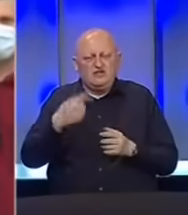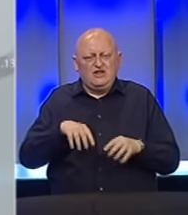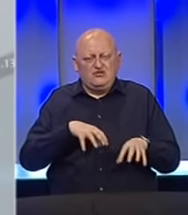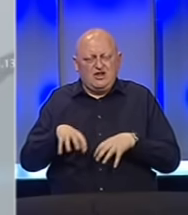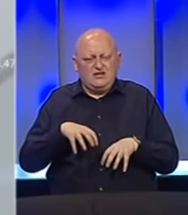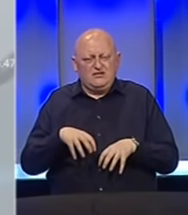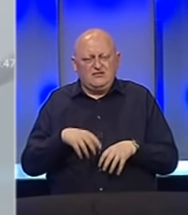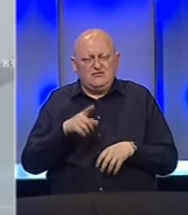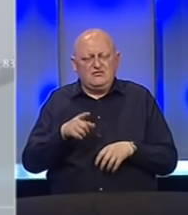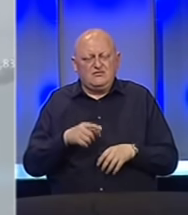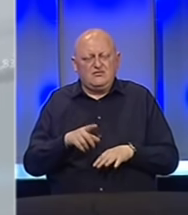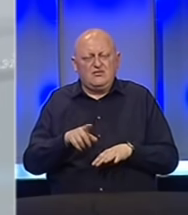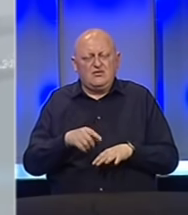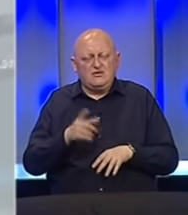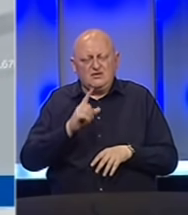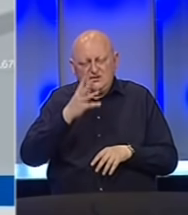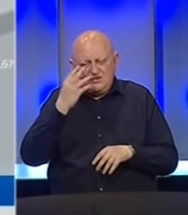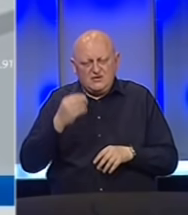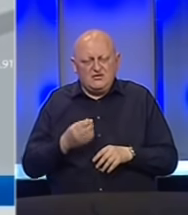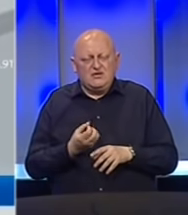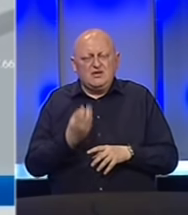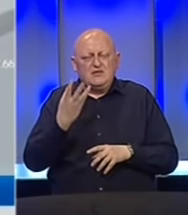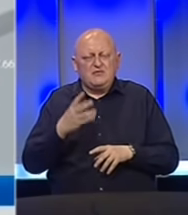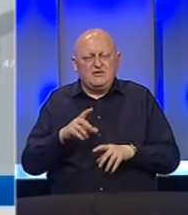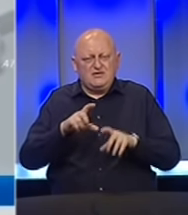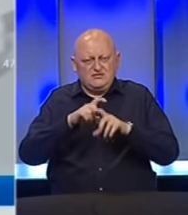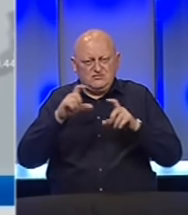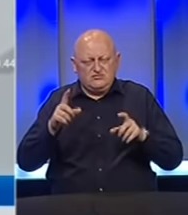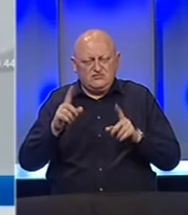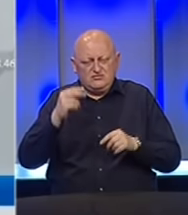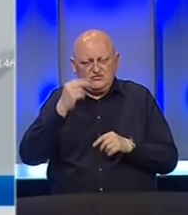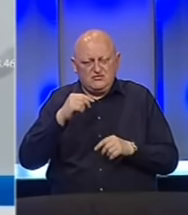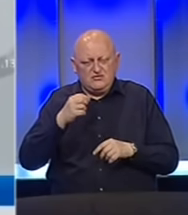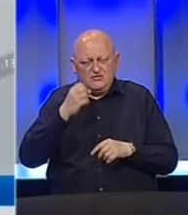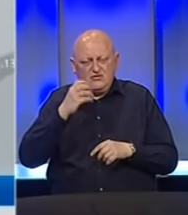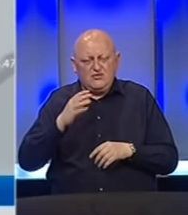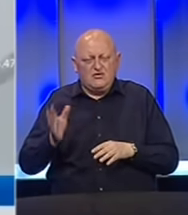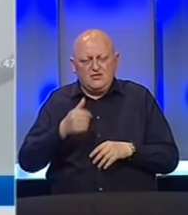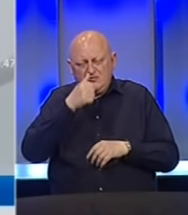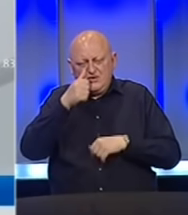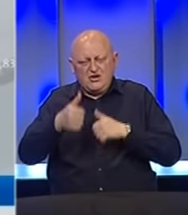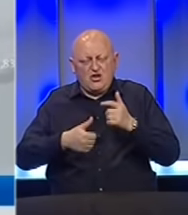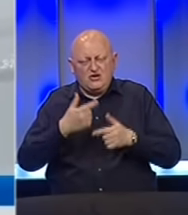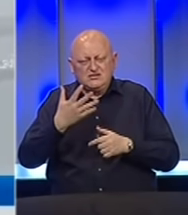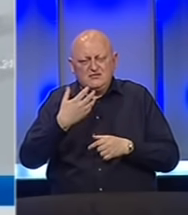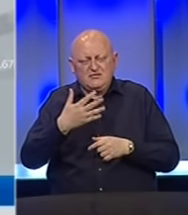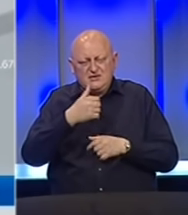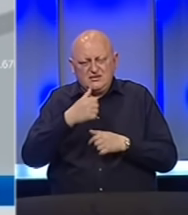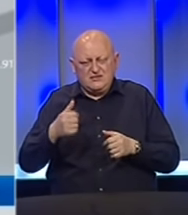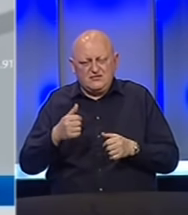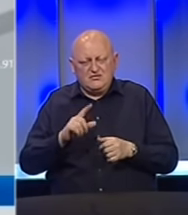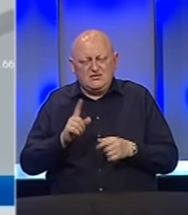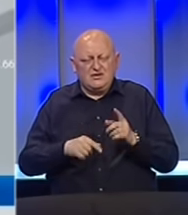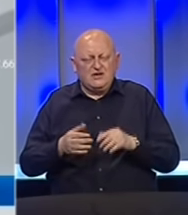radnika. Ne treba zaboraviti da i privredni subjekti u Republici Srpskoj u prošloj godini preko 1.850.000.000 su ostvarili čiste